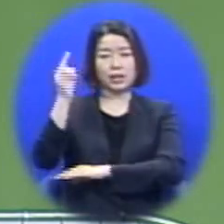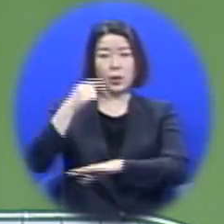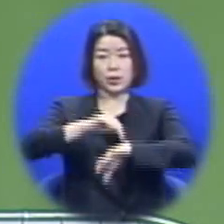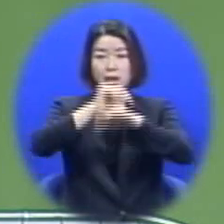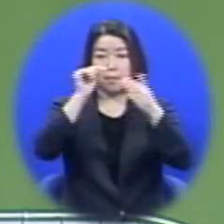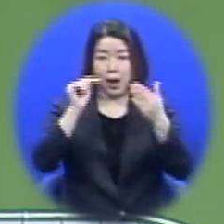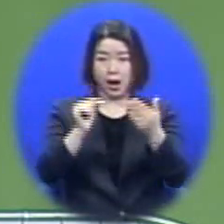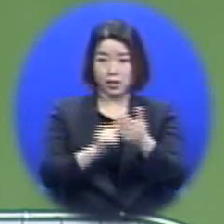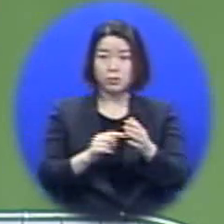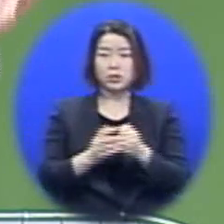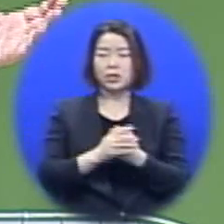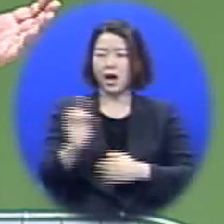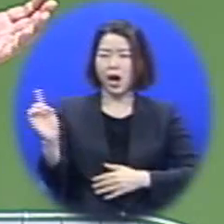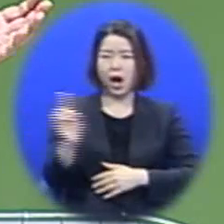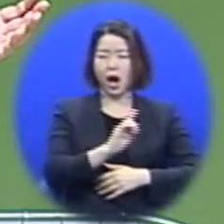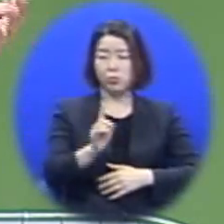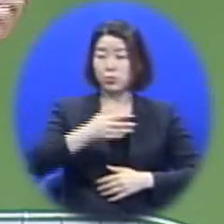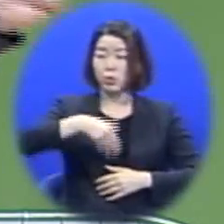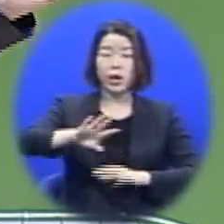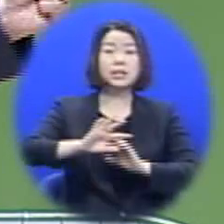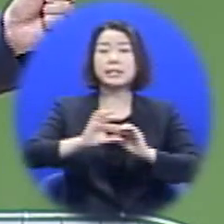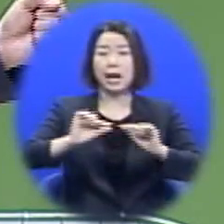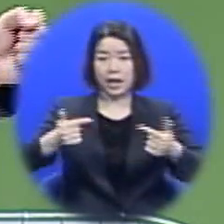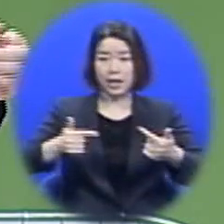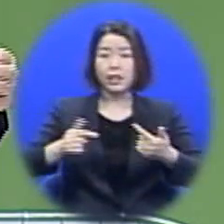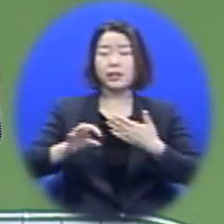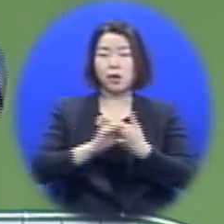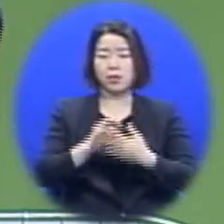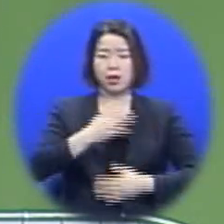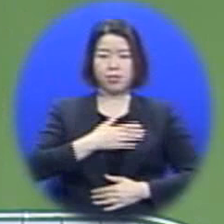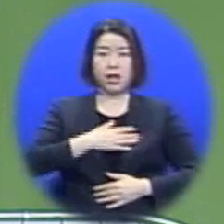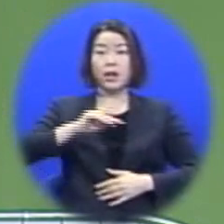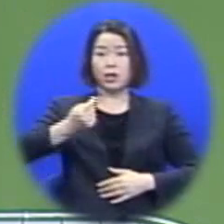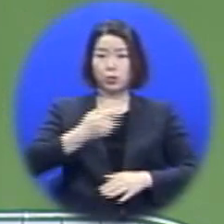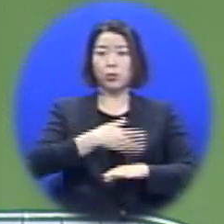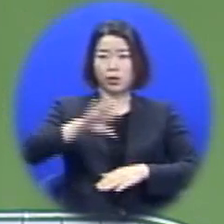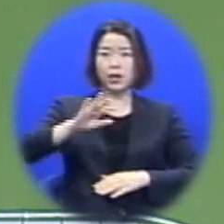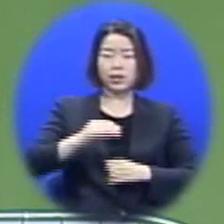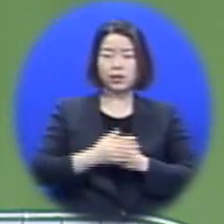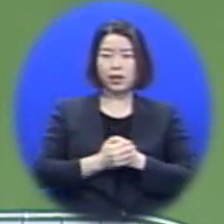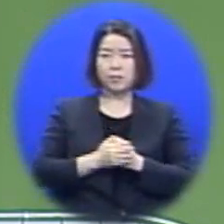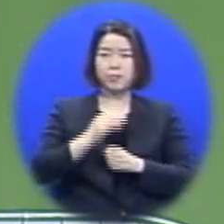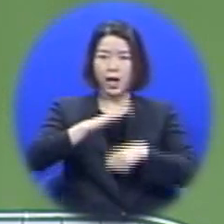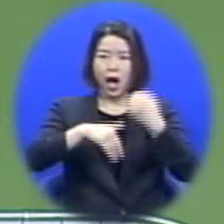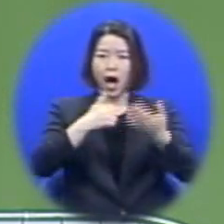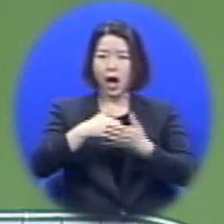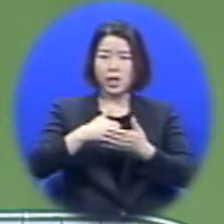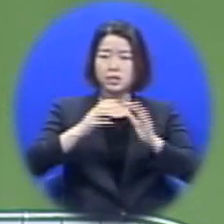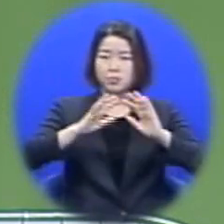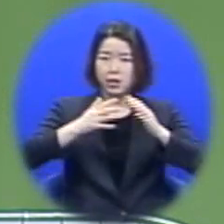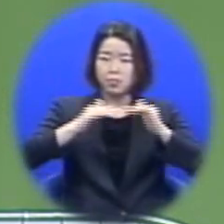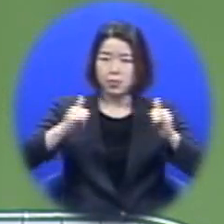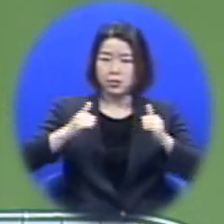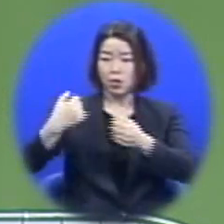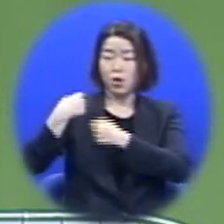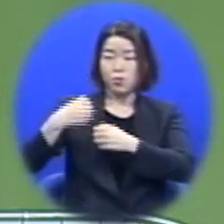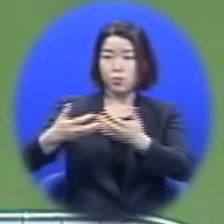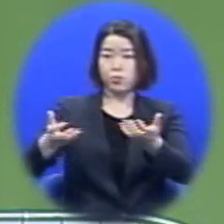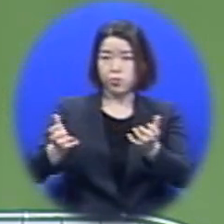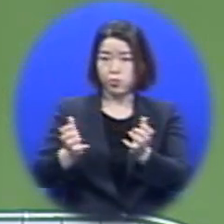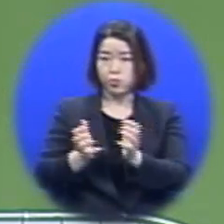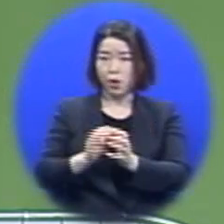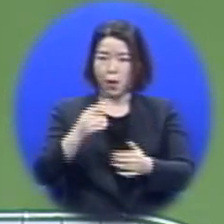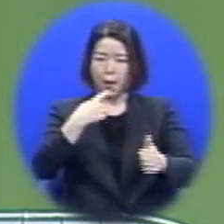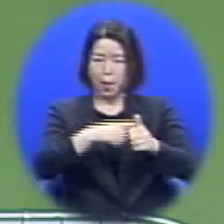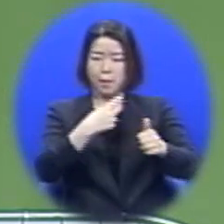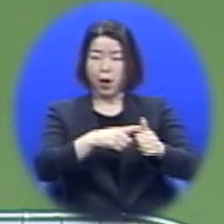심정은요, 아무도 안 나가겠다고 하면 나라도 나가겠다. 하나님의 백성인 이스라엘을 모욕하는 저 할례받지 못한